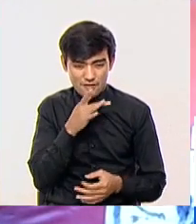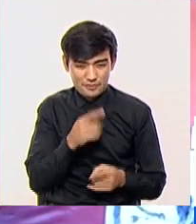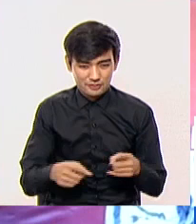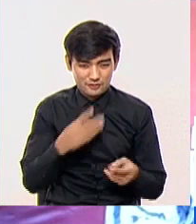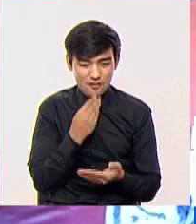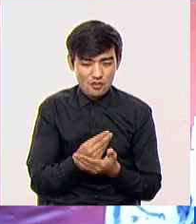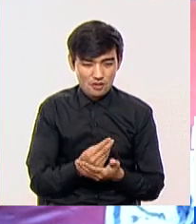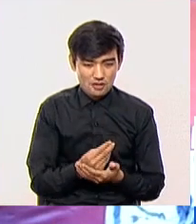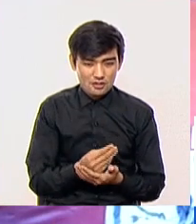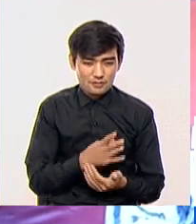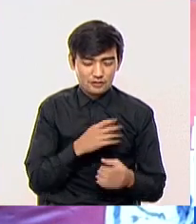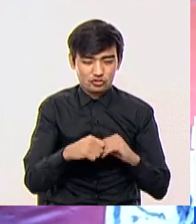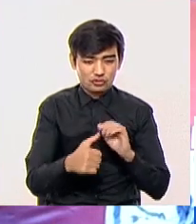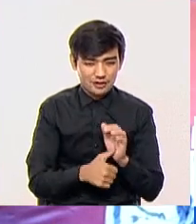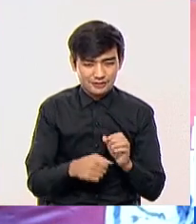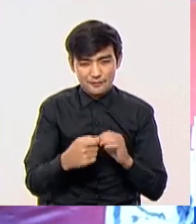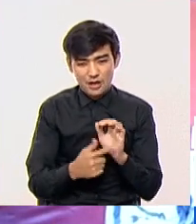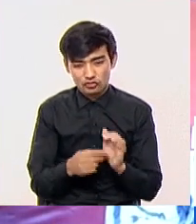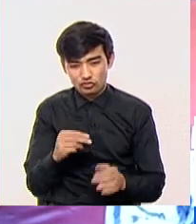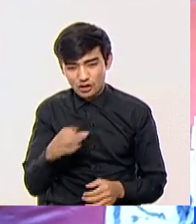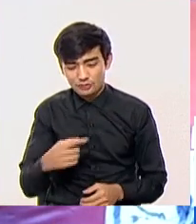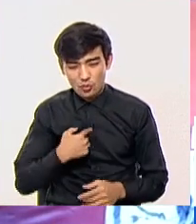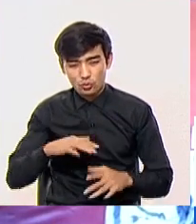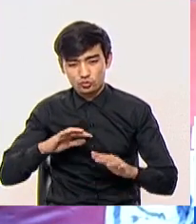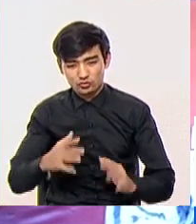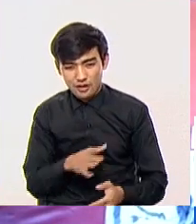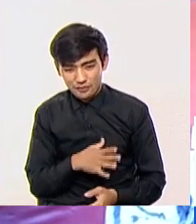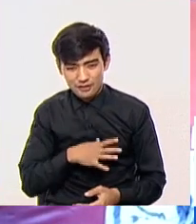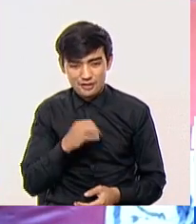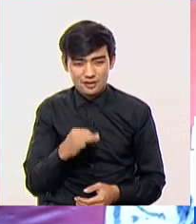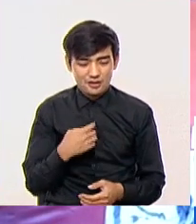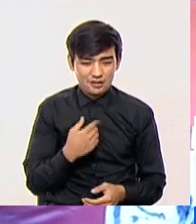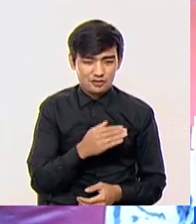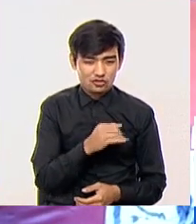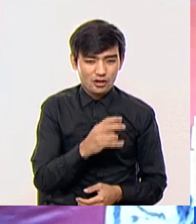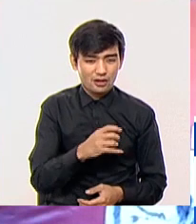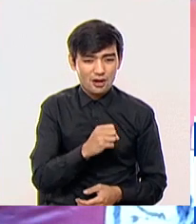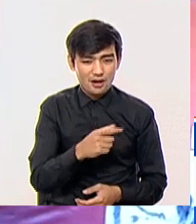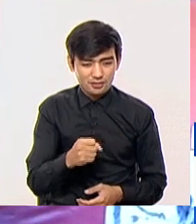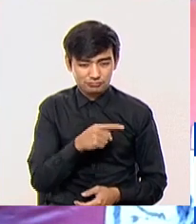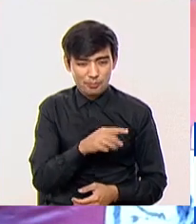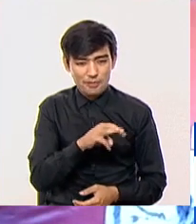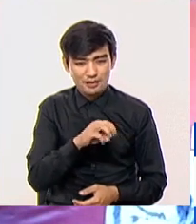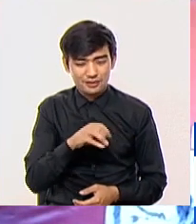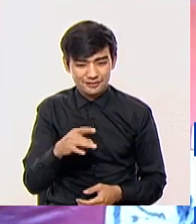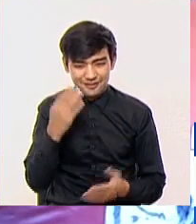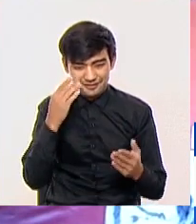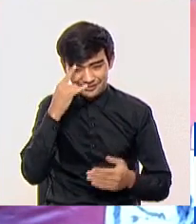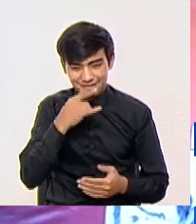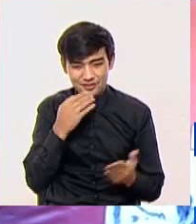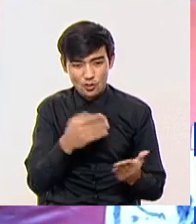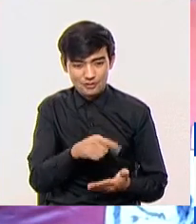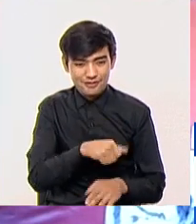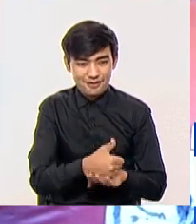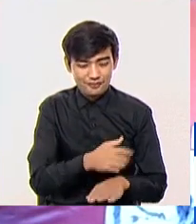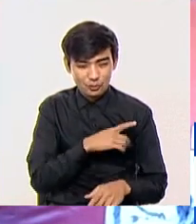моментами были там 16-17 часов, когда мы уставали, как я смотрел на Жан Ага, потому что мэтр казахского кино, когда он не